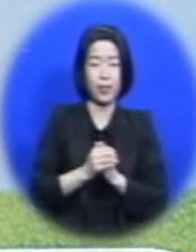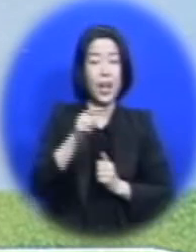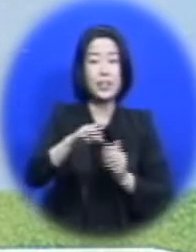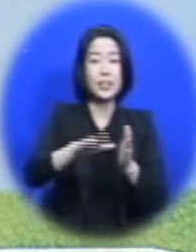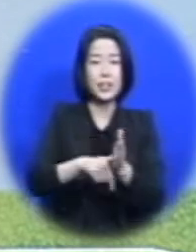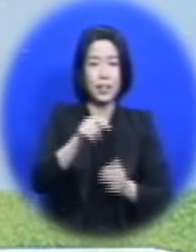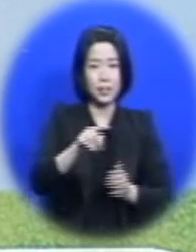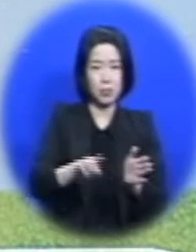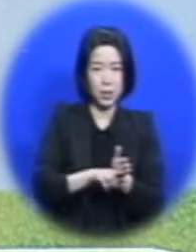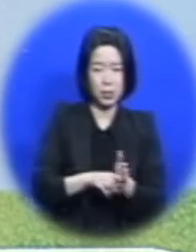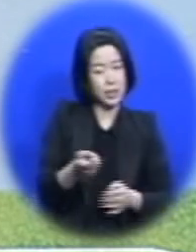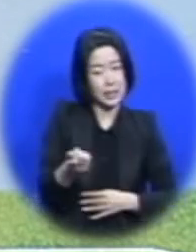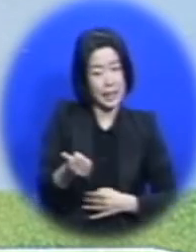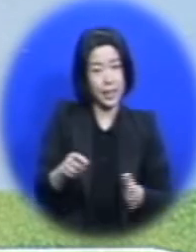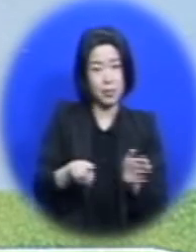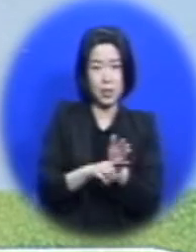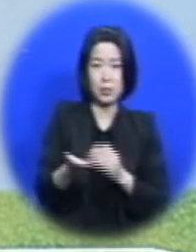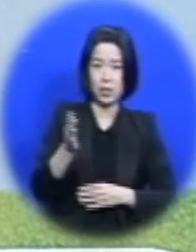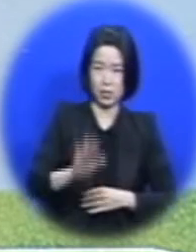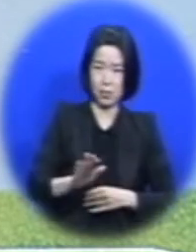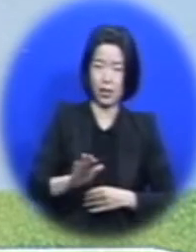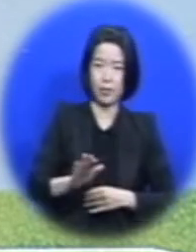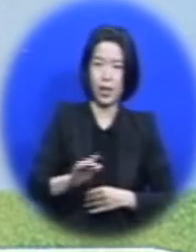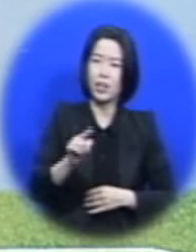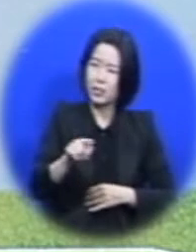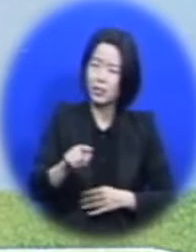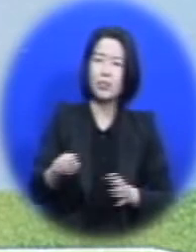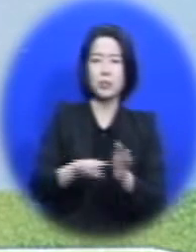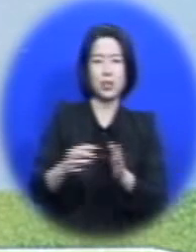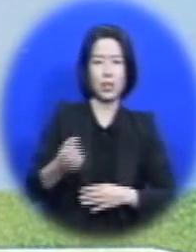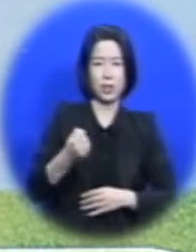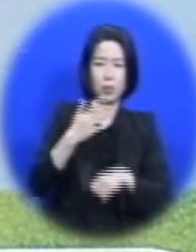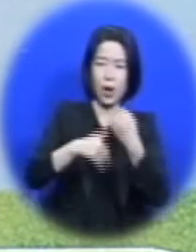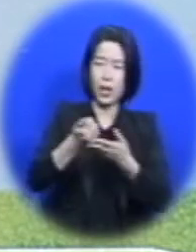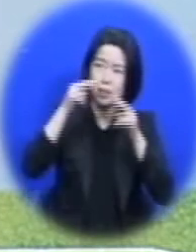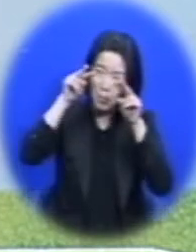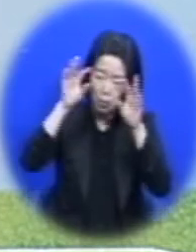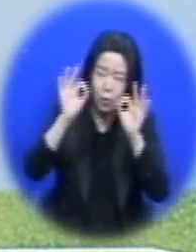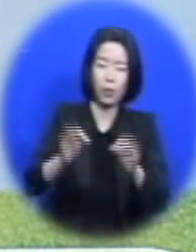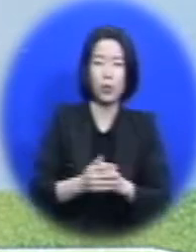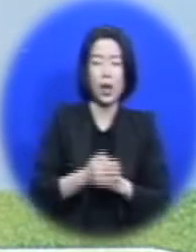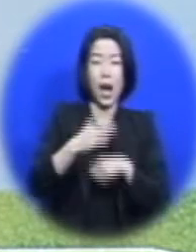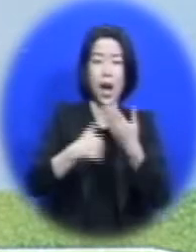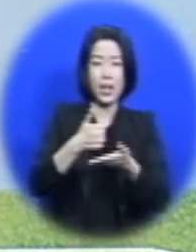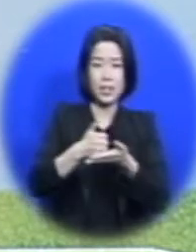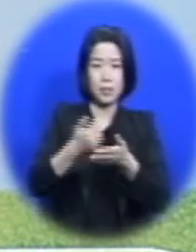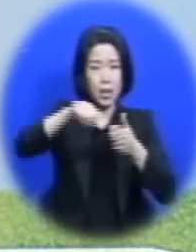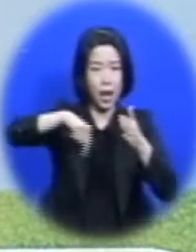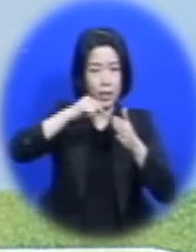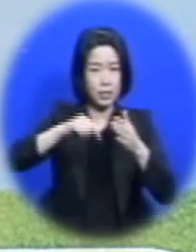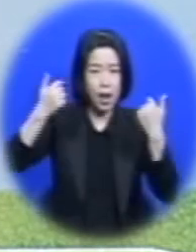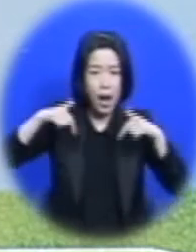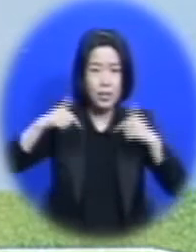그때 그 믿음은 작은 믿음 이었지만 하든 그 믿음으로 하나님 바라보고 그리고 하나님 안에서